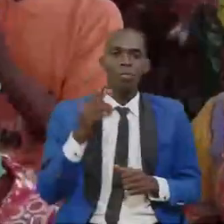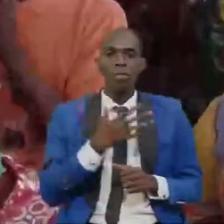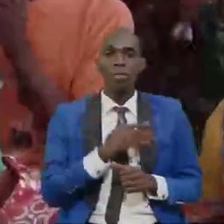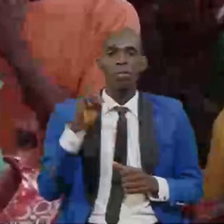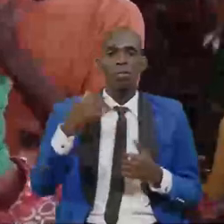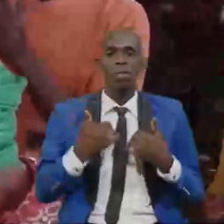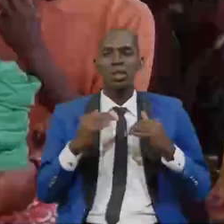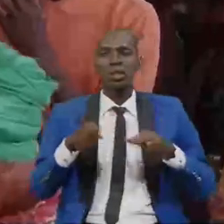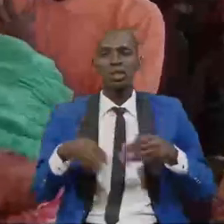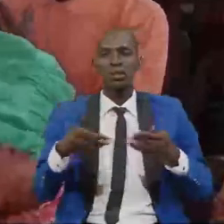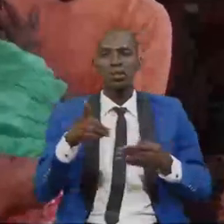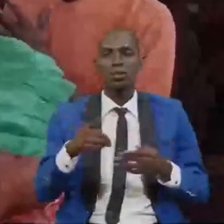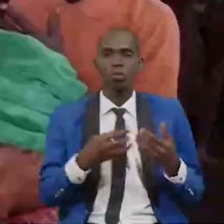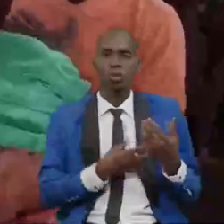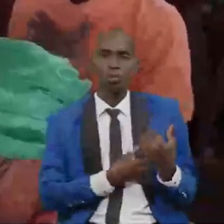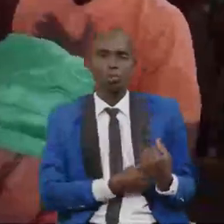Il t'a donné l'assurance